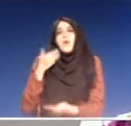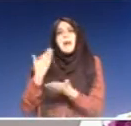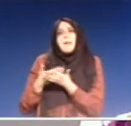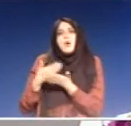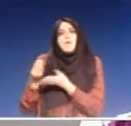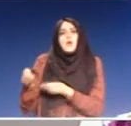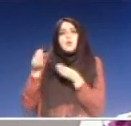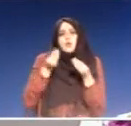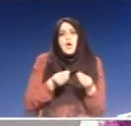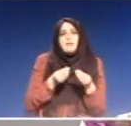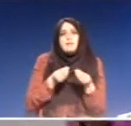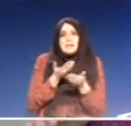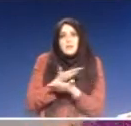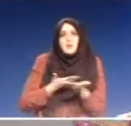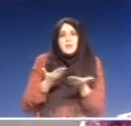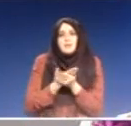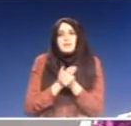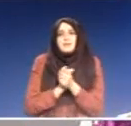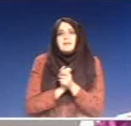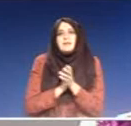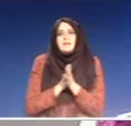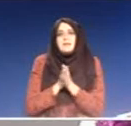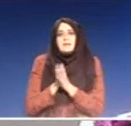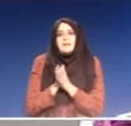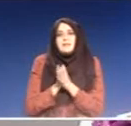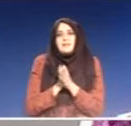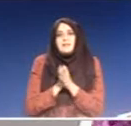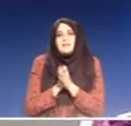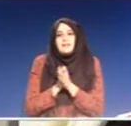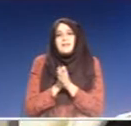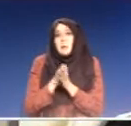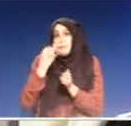الواقع شكرا لكم بارك الله فيك